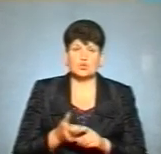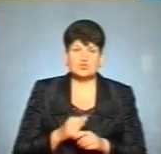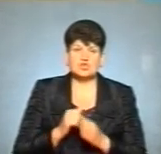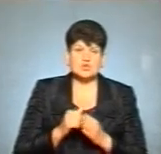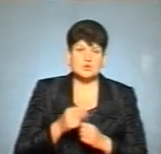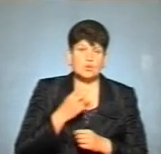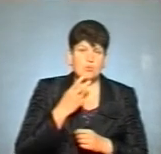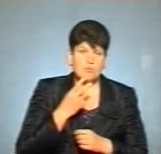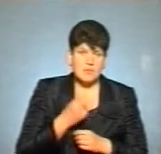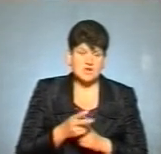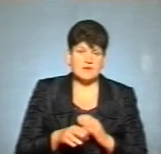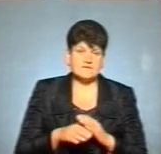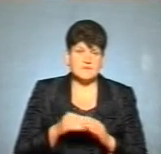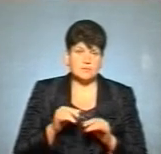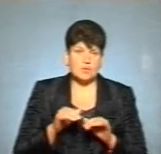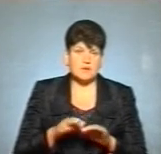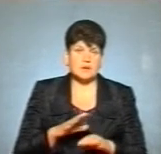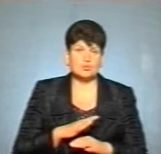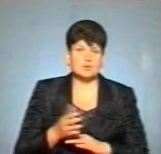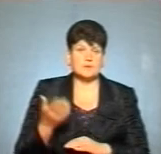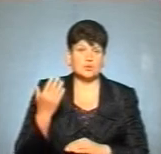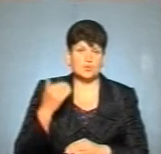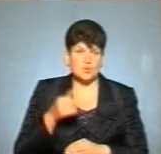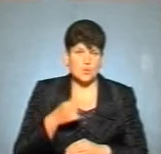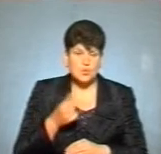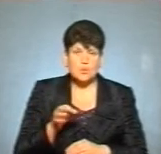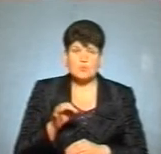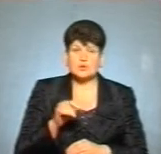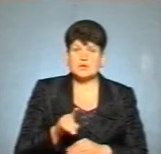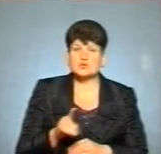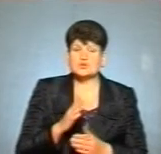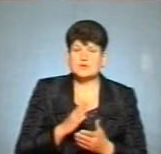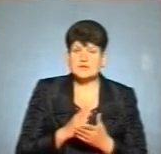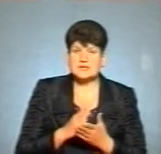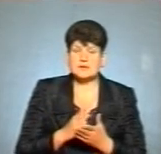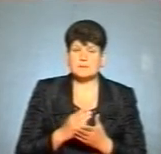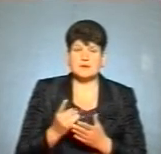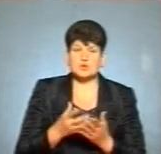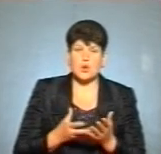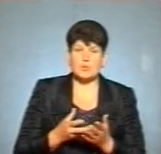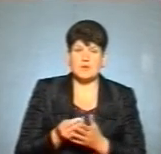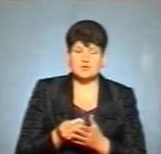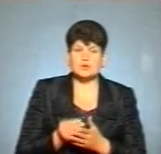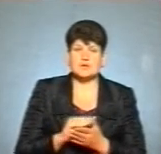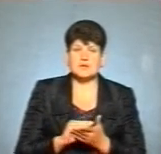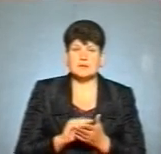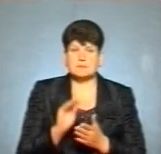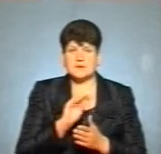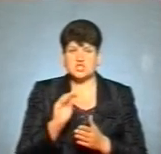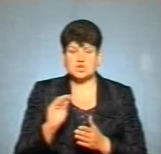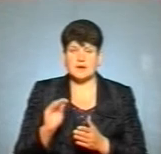бачили на виборчих кампаніях, які були минулого року, про те, що є рядок, де пише оплачено і пише кандидат. Так, щоб